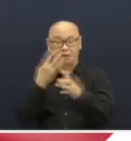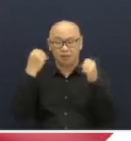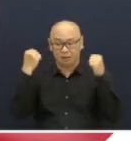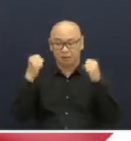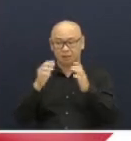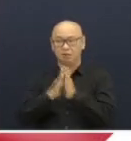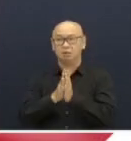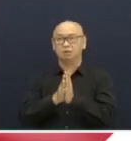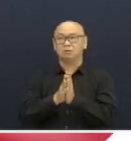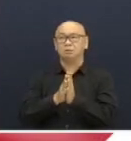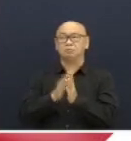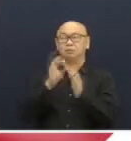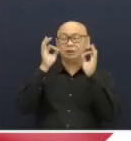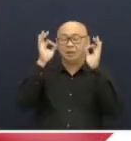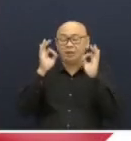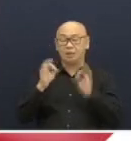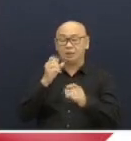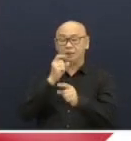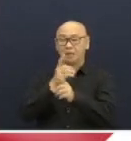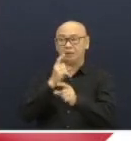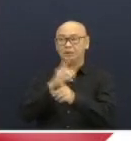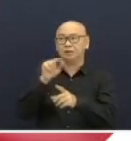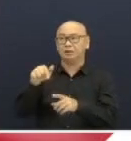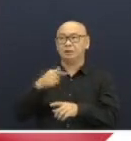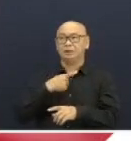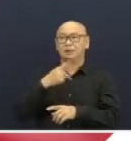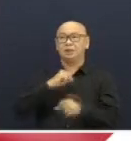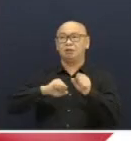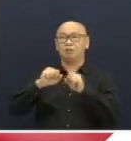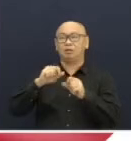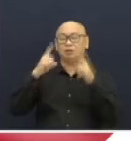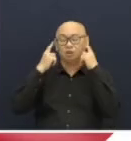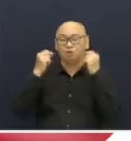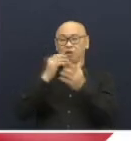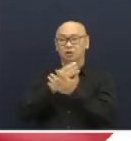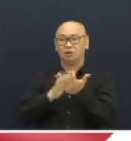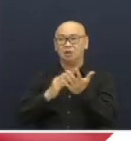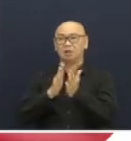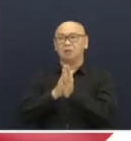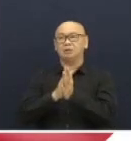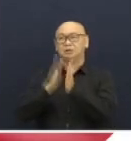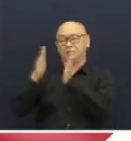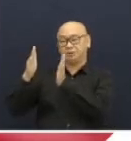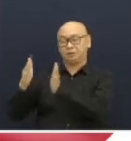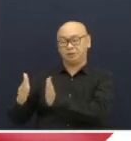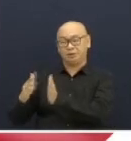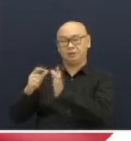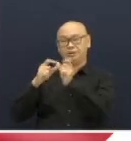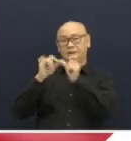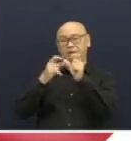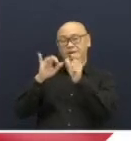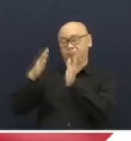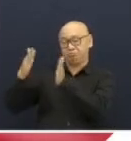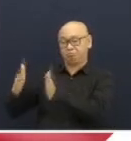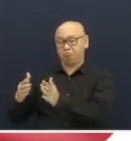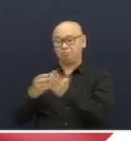juga nantinya pendidikan gratis ini, kita akan terapkan juga di Jawa Tengah, dan sisi penganggarannya juga sudah kita hitung.